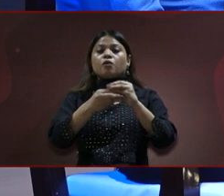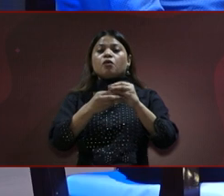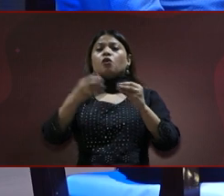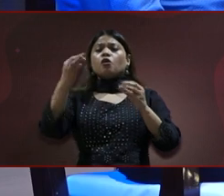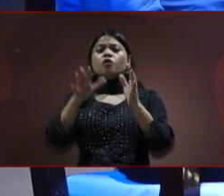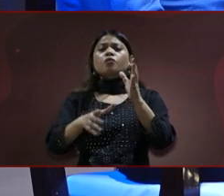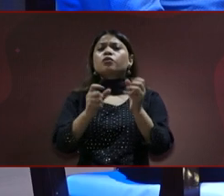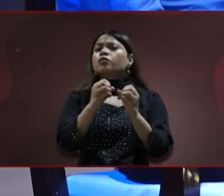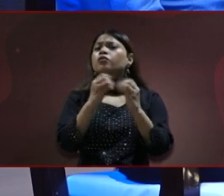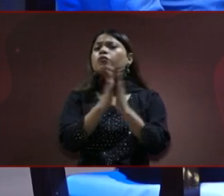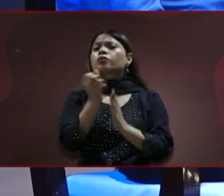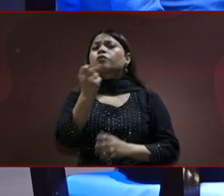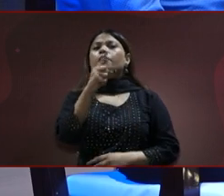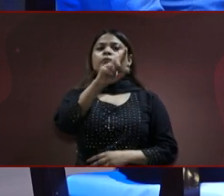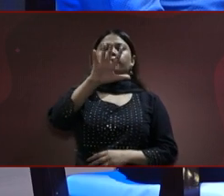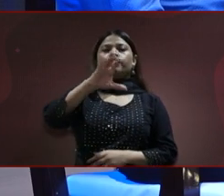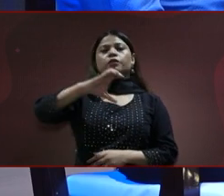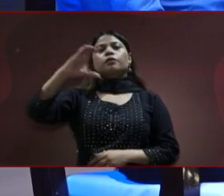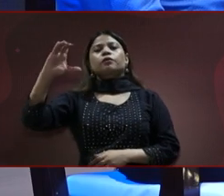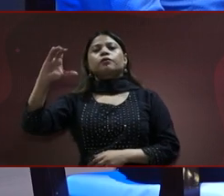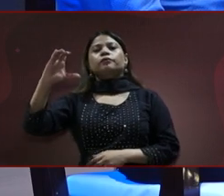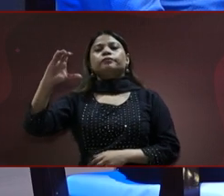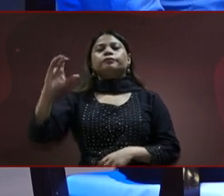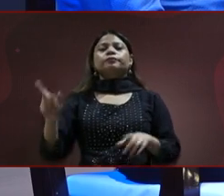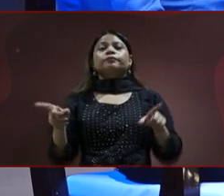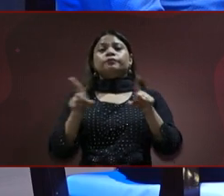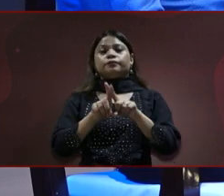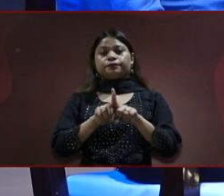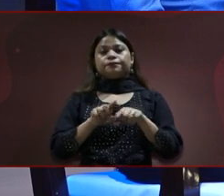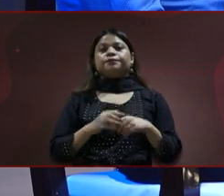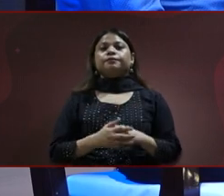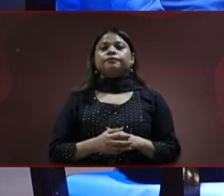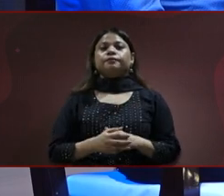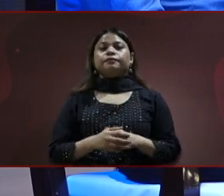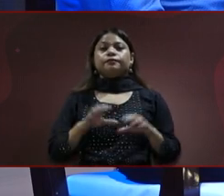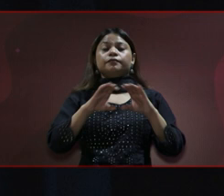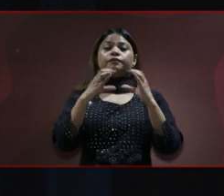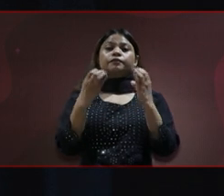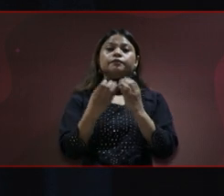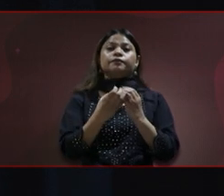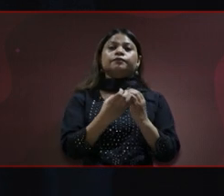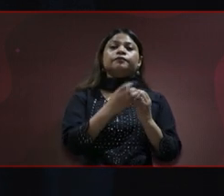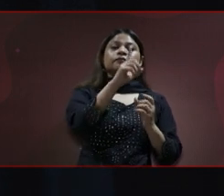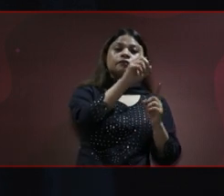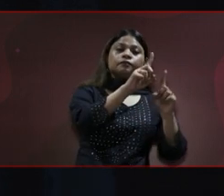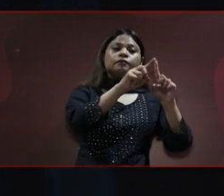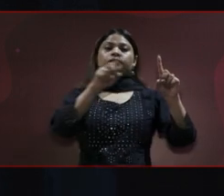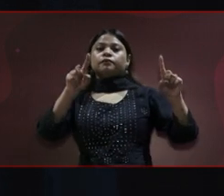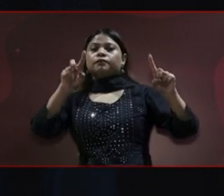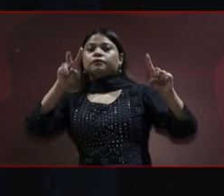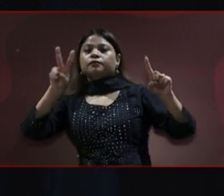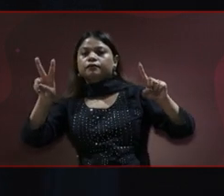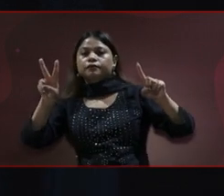और सीबीएसई ने कहा कि BB1 से लेके क्लास 12 तक रेफरेंस